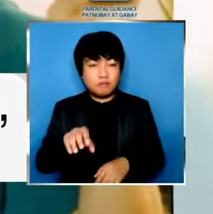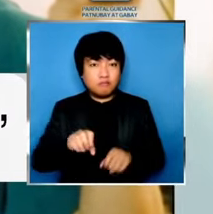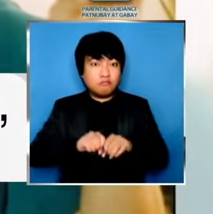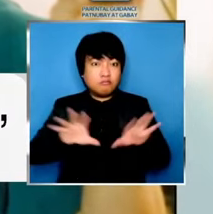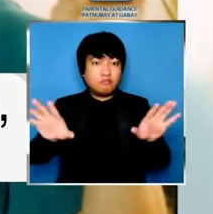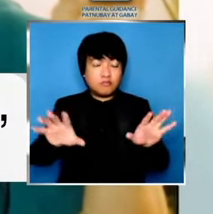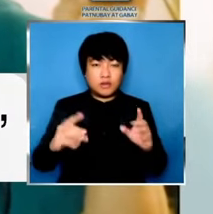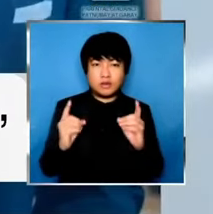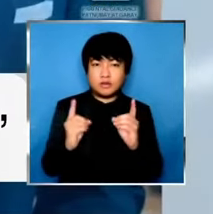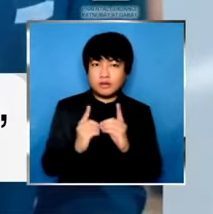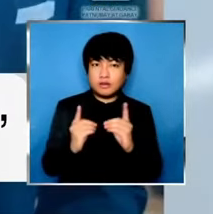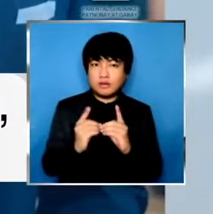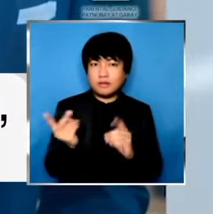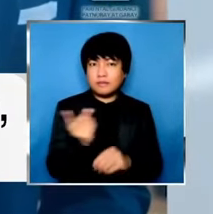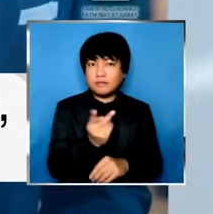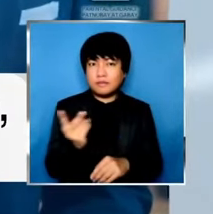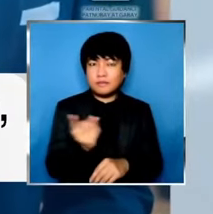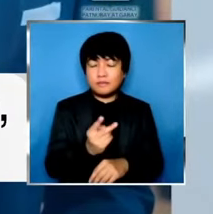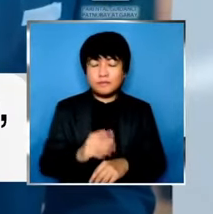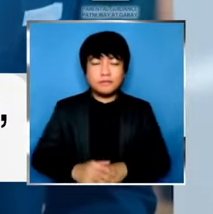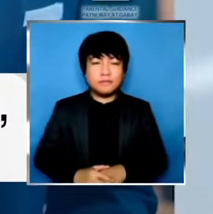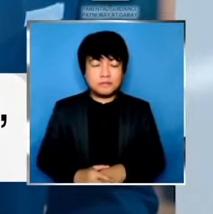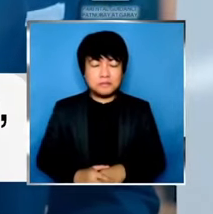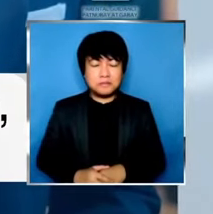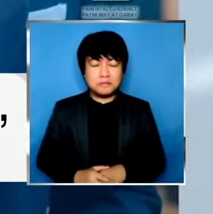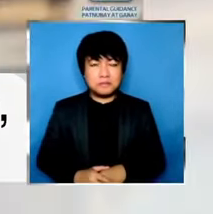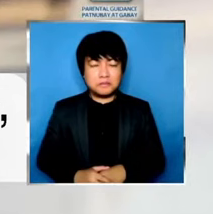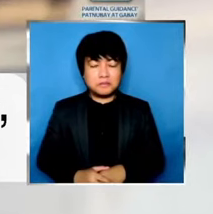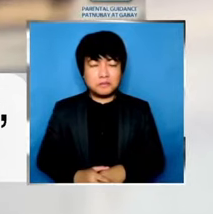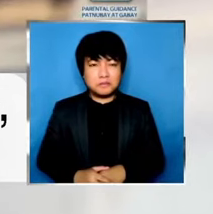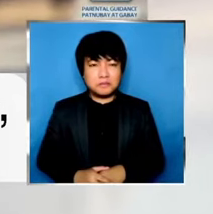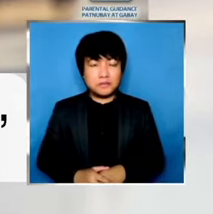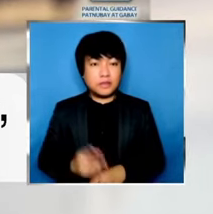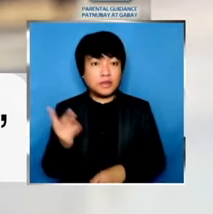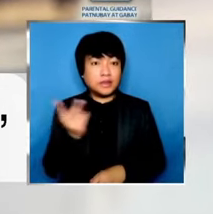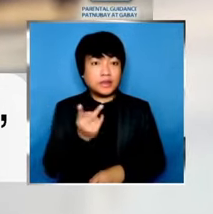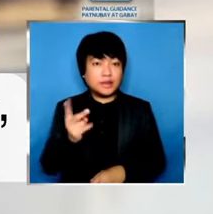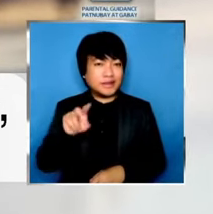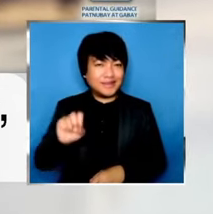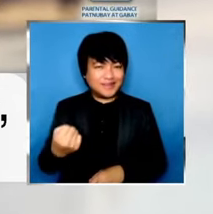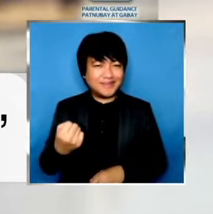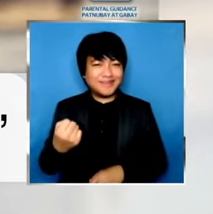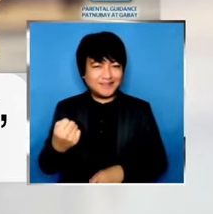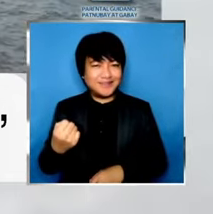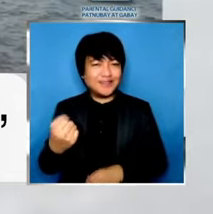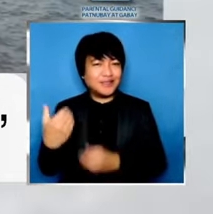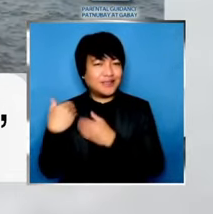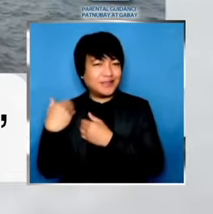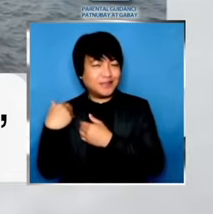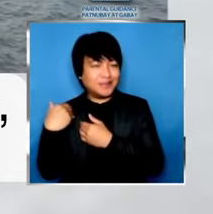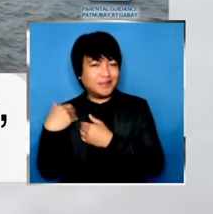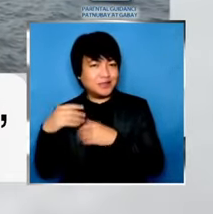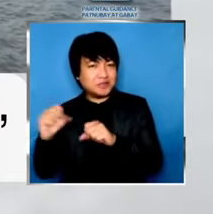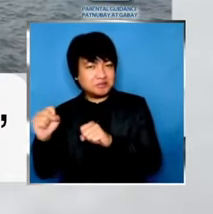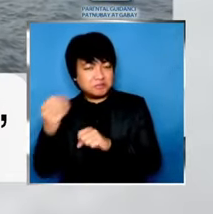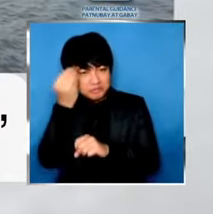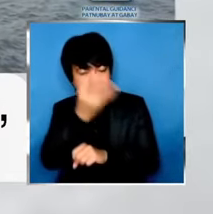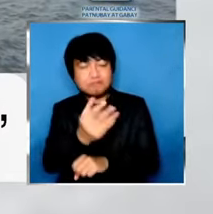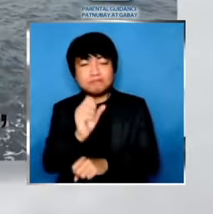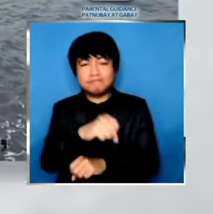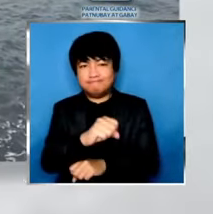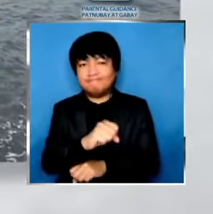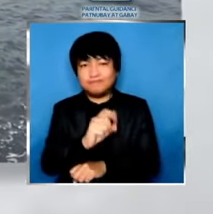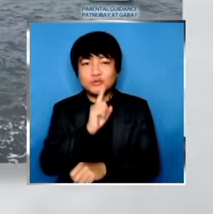na Dispatch. At kinumpirma rin kalauna ng kanilang agency. Umaasa naman sila ng support at understanding